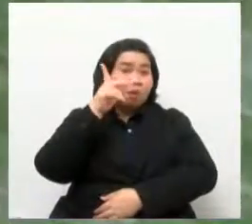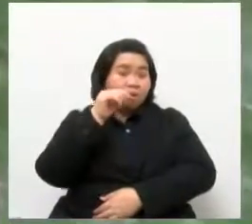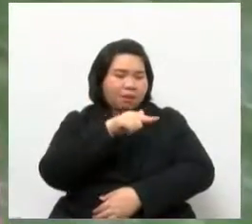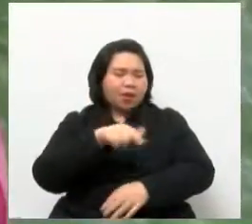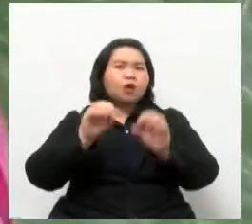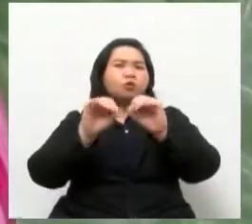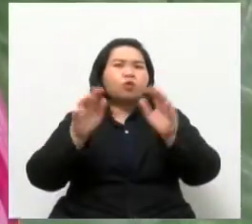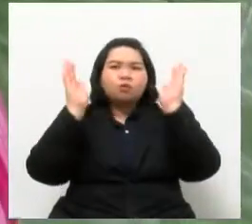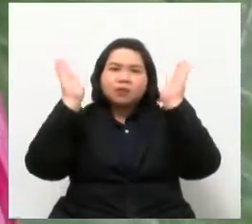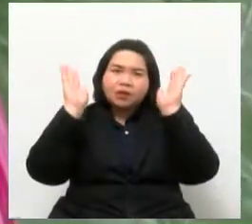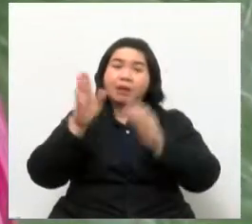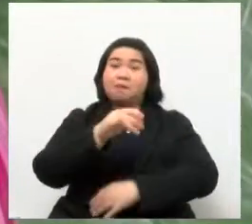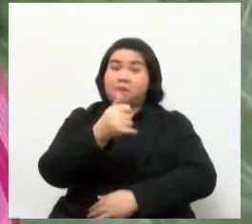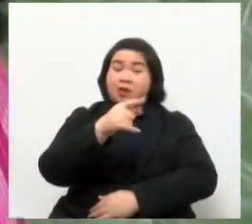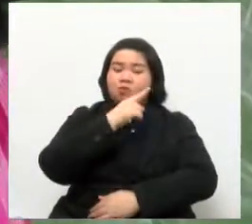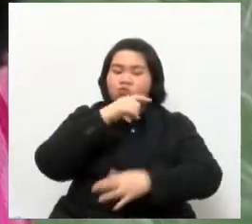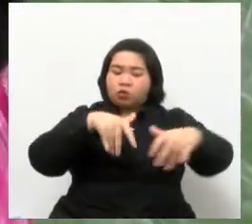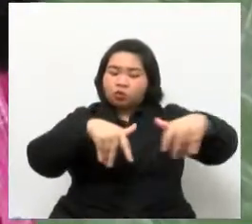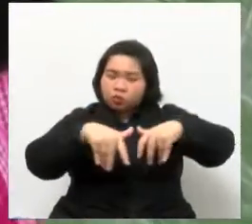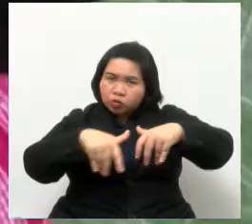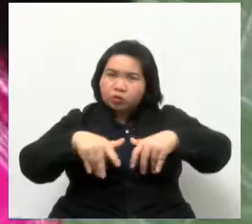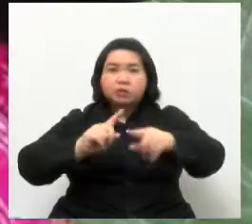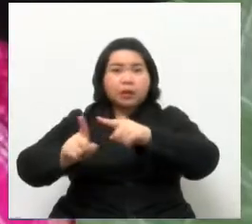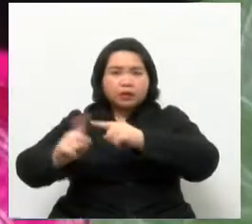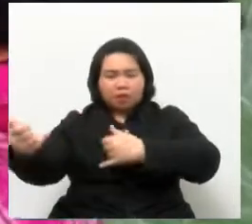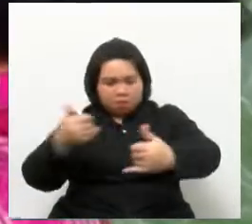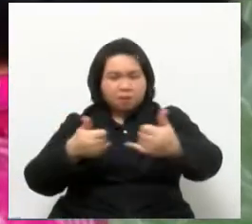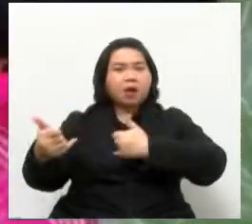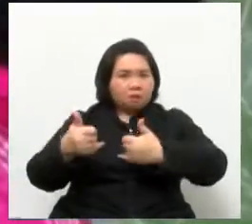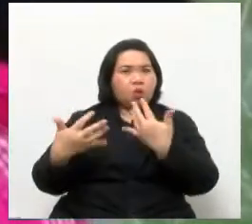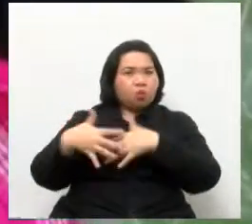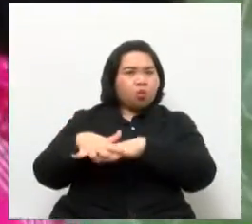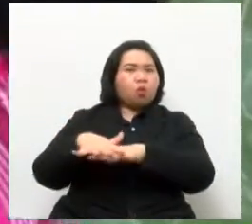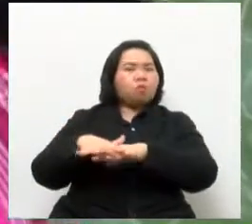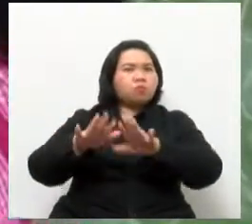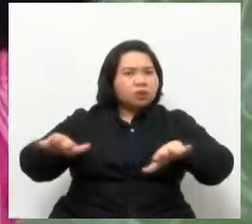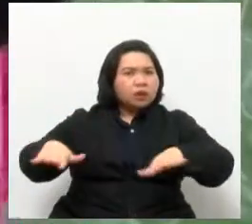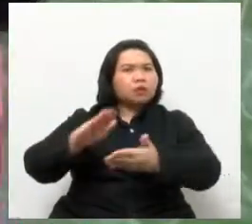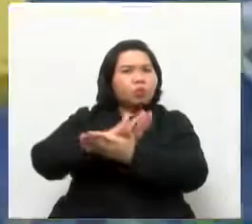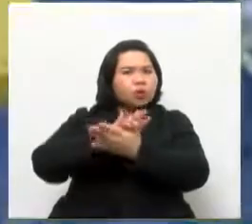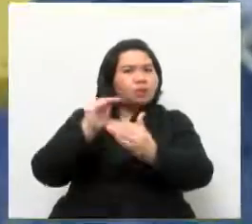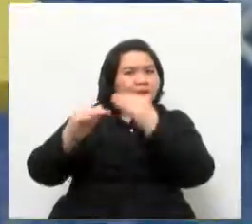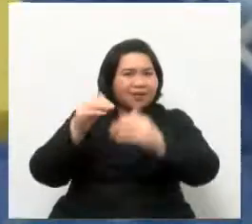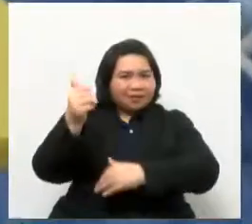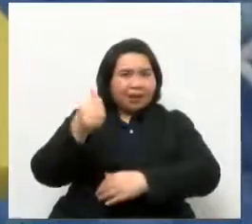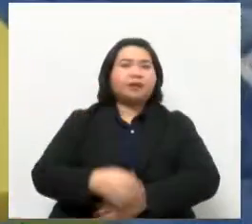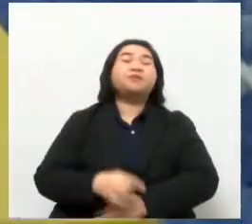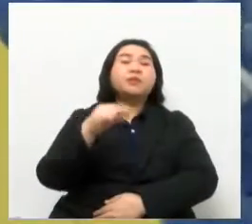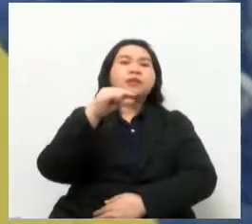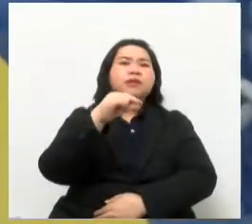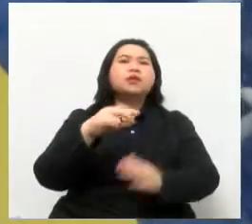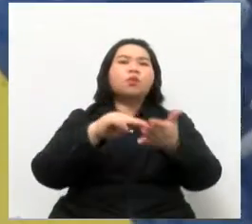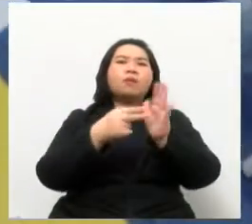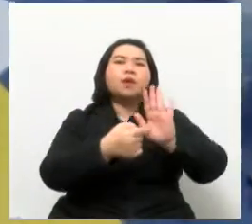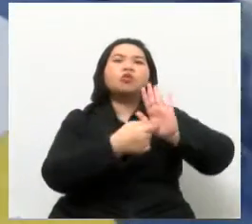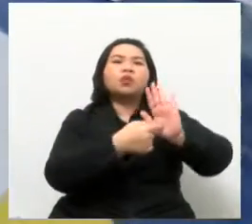พันธ์โดยเปิดโอกาสให้ชุมชนและท้องถิ่นเข้ามามีส่วนร่วมในการพัฒนาโรงเรียน G Good Practice